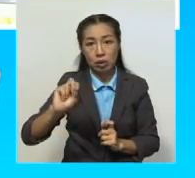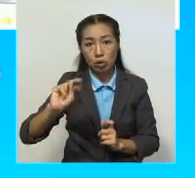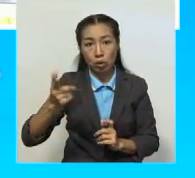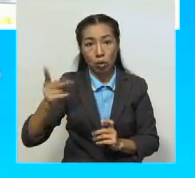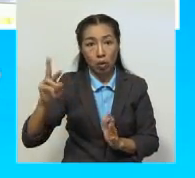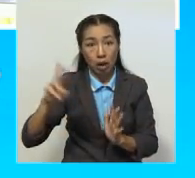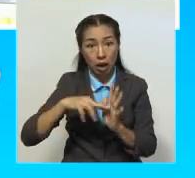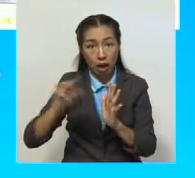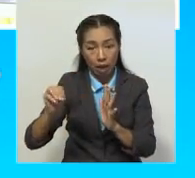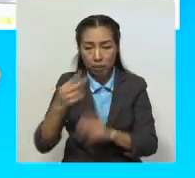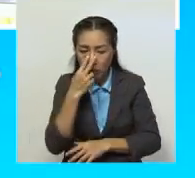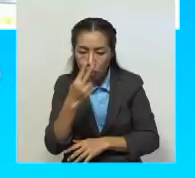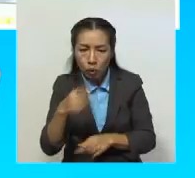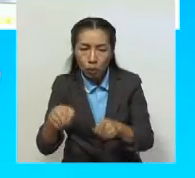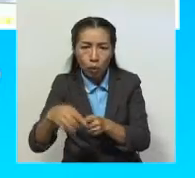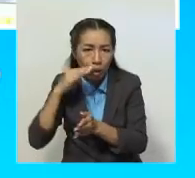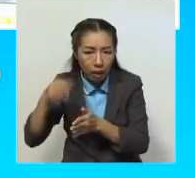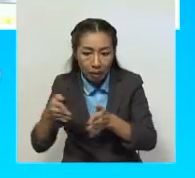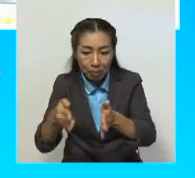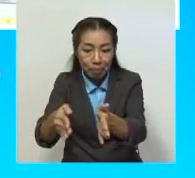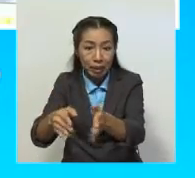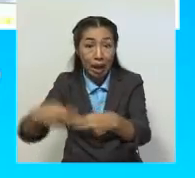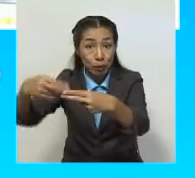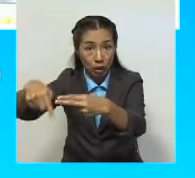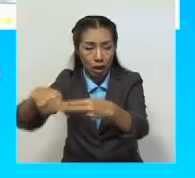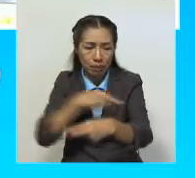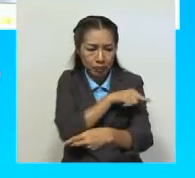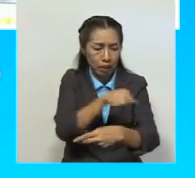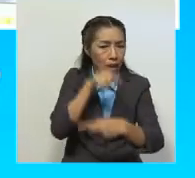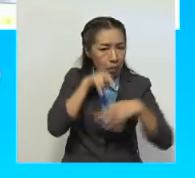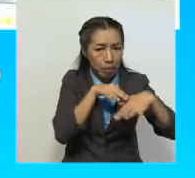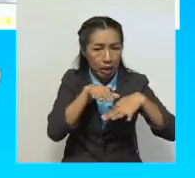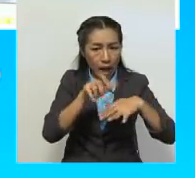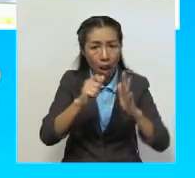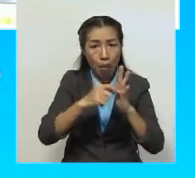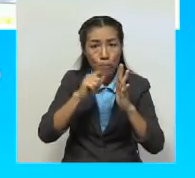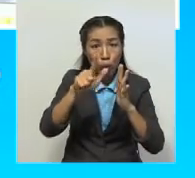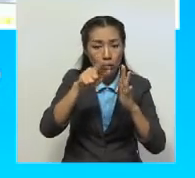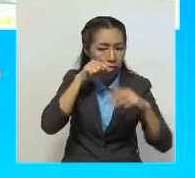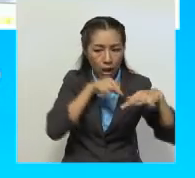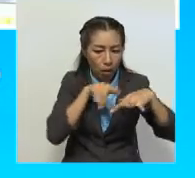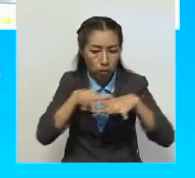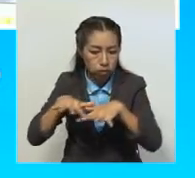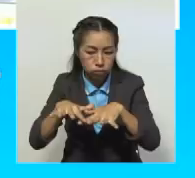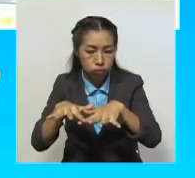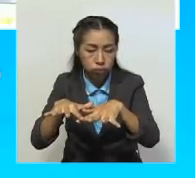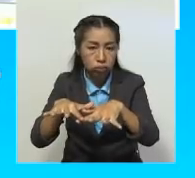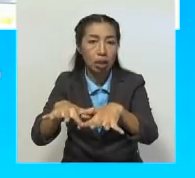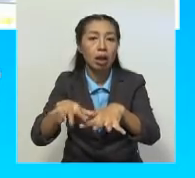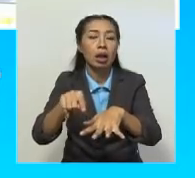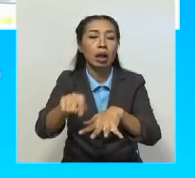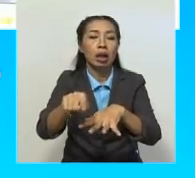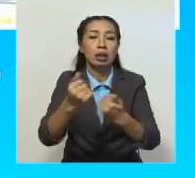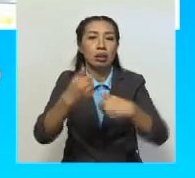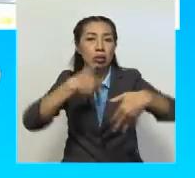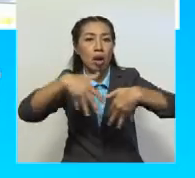น้ำอูนลำน้ำที่มาไหลลงน้ำสงครามเนี่ยตอนนี้ก็ไหลลงโขงไม่ค่อยได้เพราะงั้นก็ได้ท่วมท้นเข้ามาในพื้นที่ของพี่น้